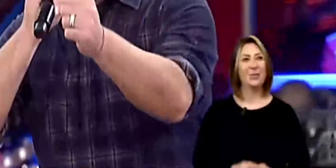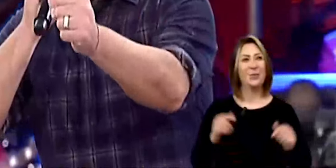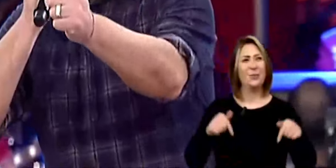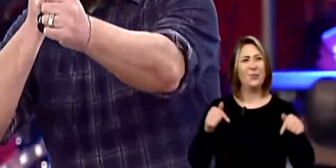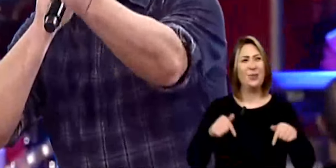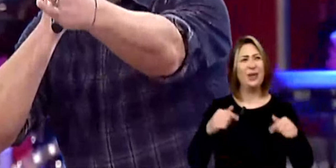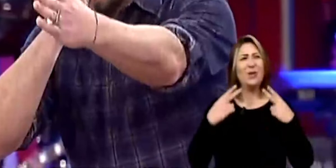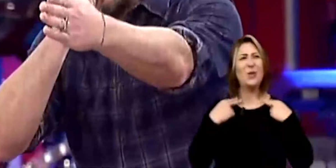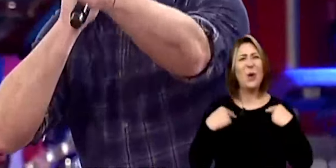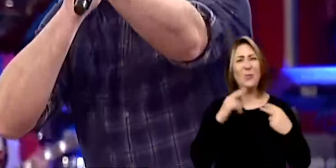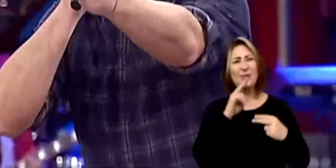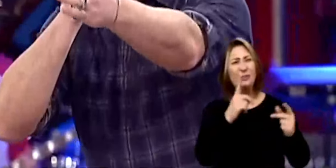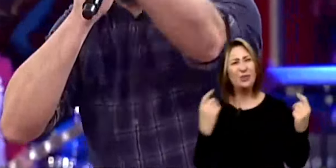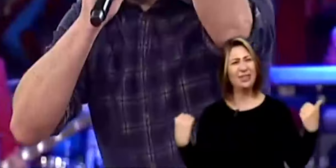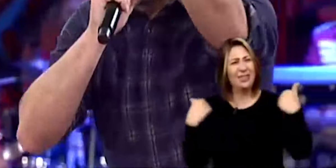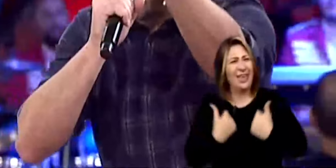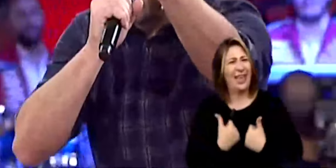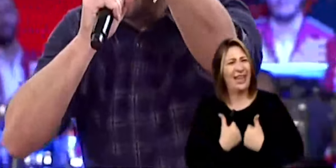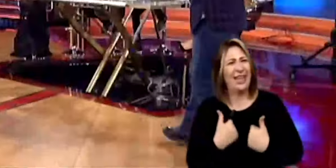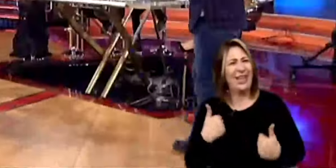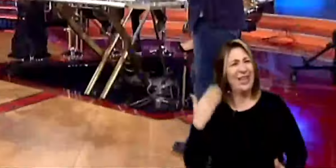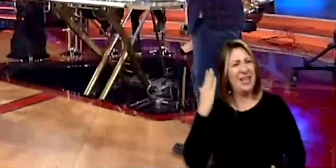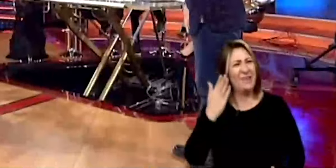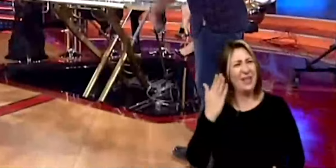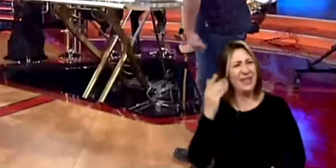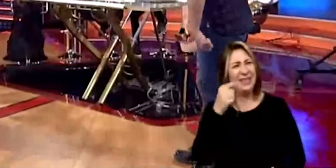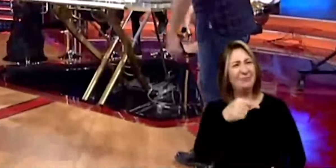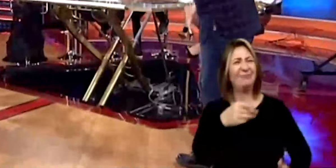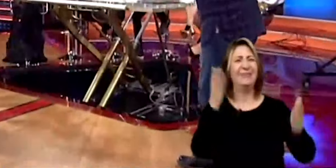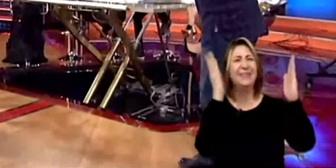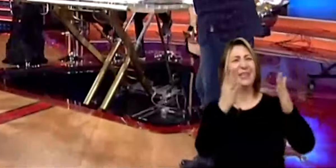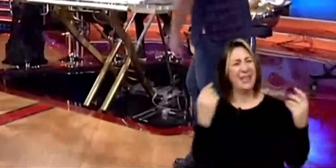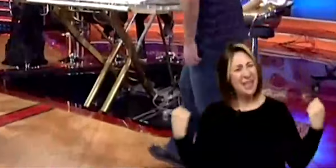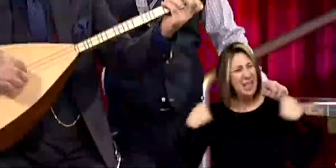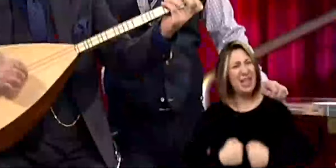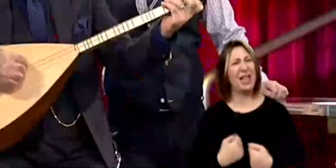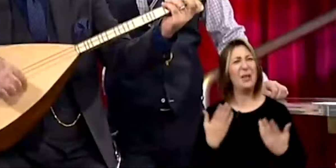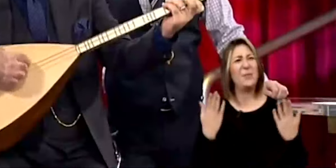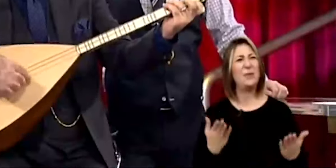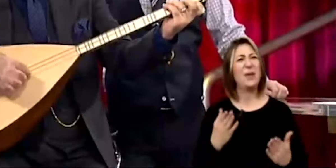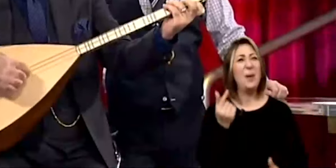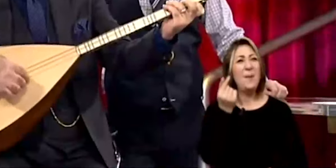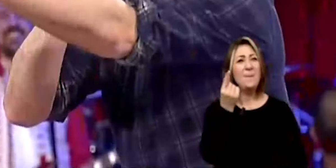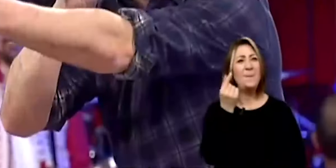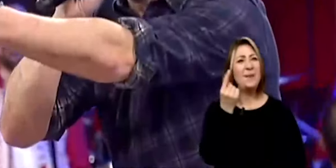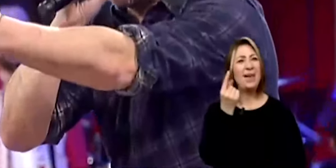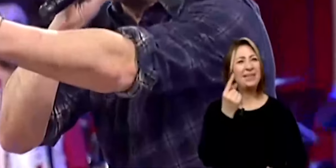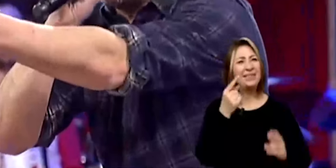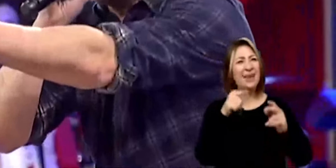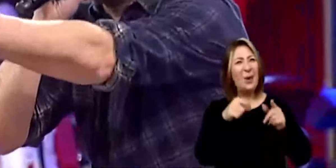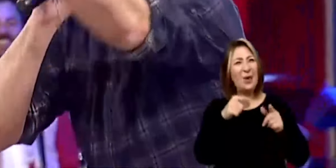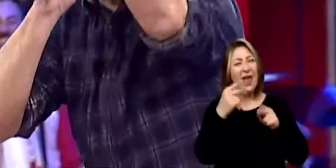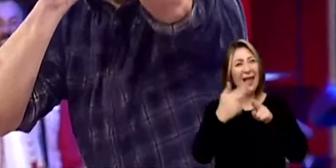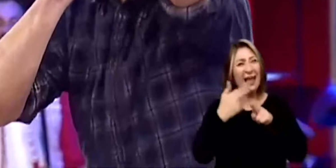Bu renk gömlek bu ceketle giyilir mi? Giyilir mi? Biraz Ayşe